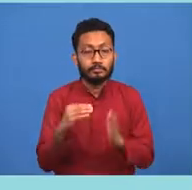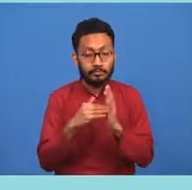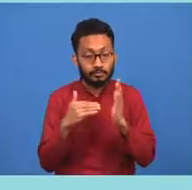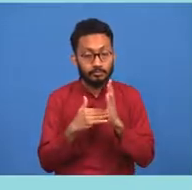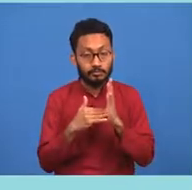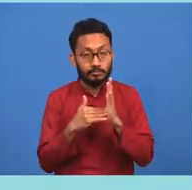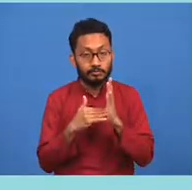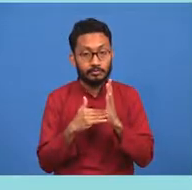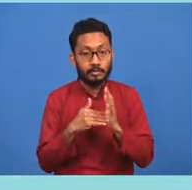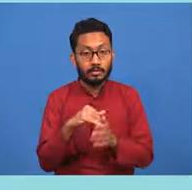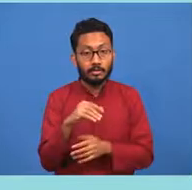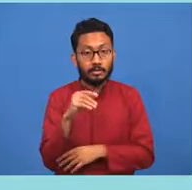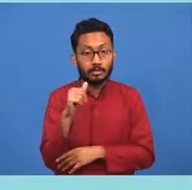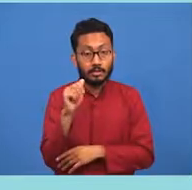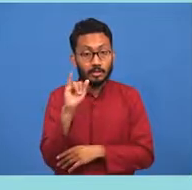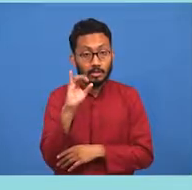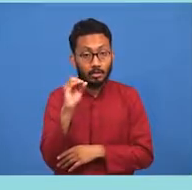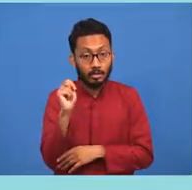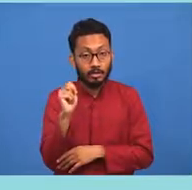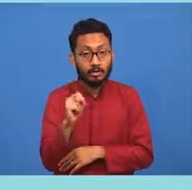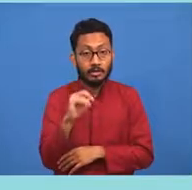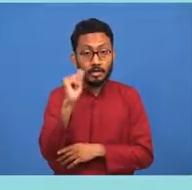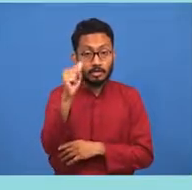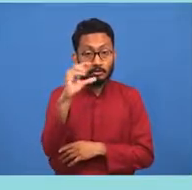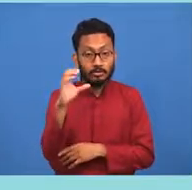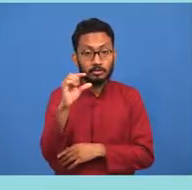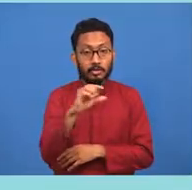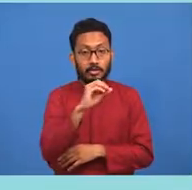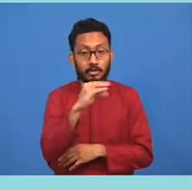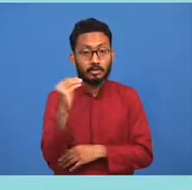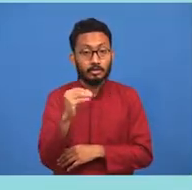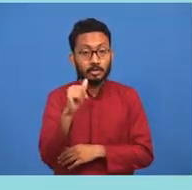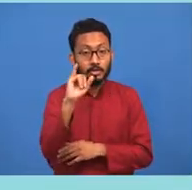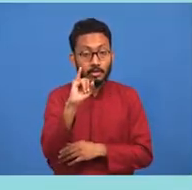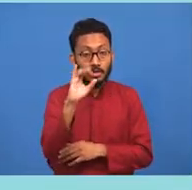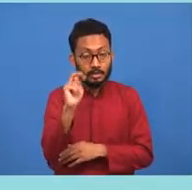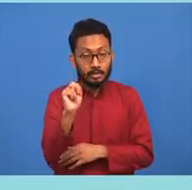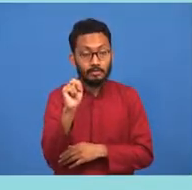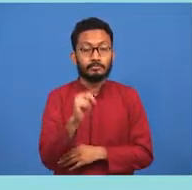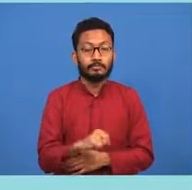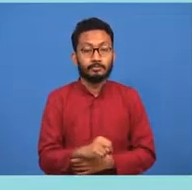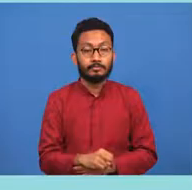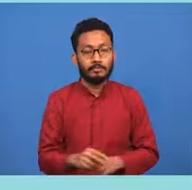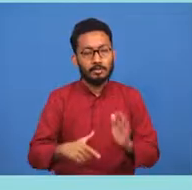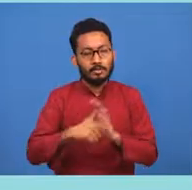ion argentum dan ion klorida perlu dihitung terlebih dahulu.